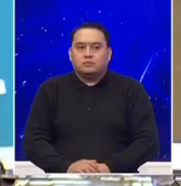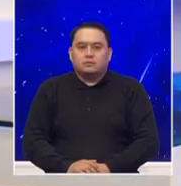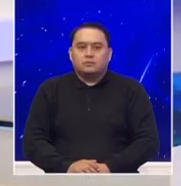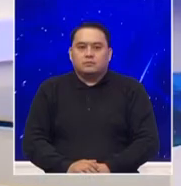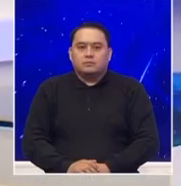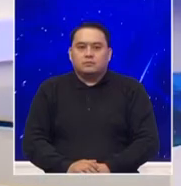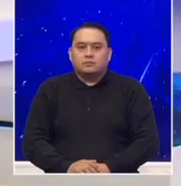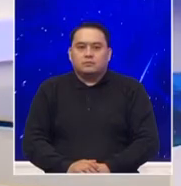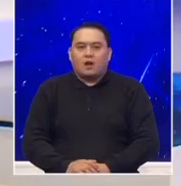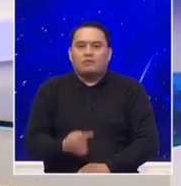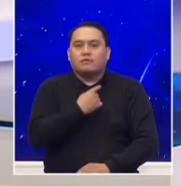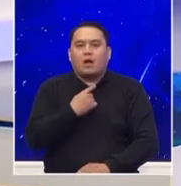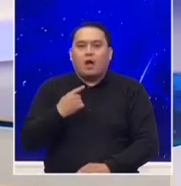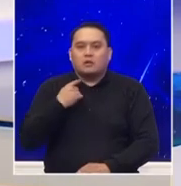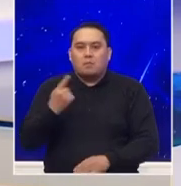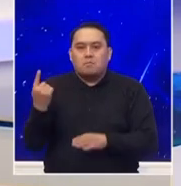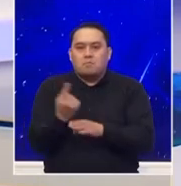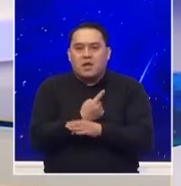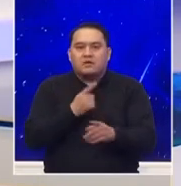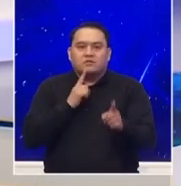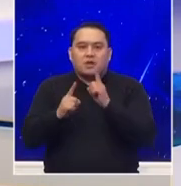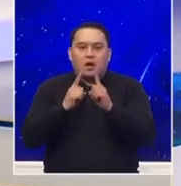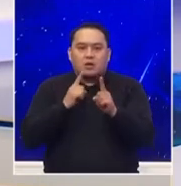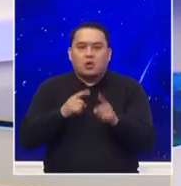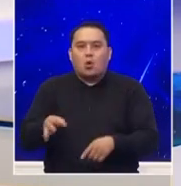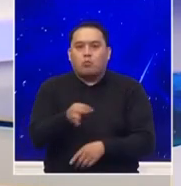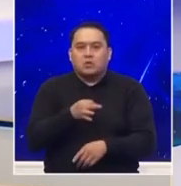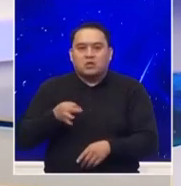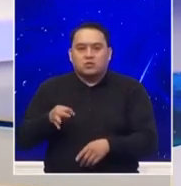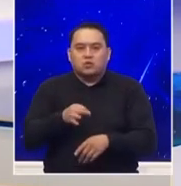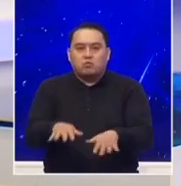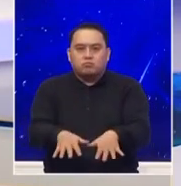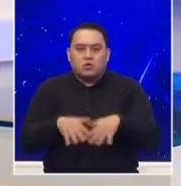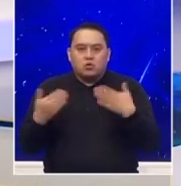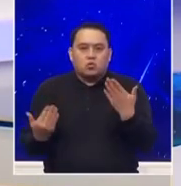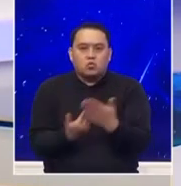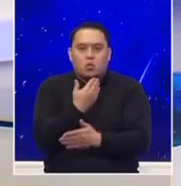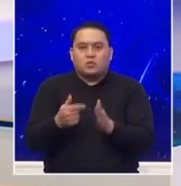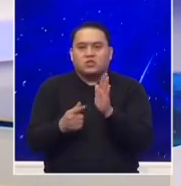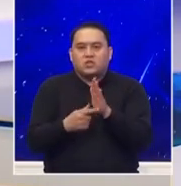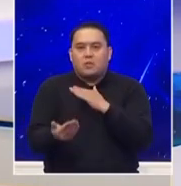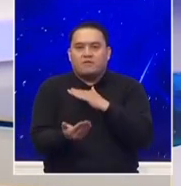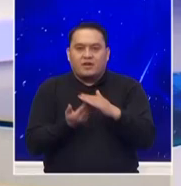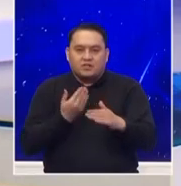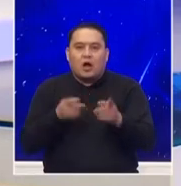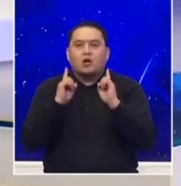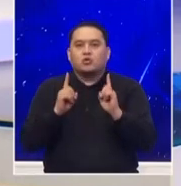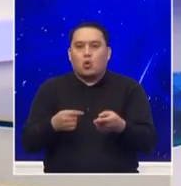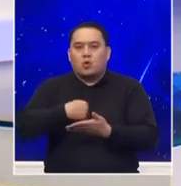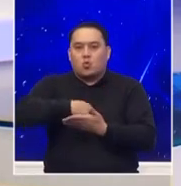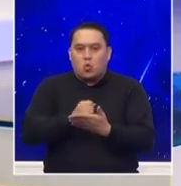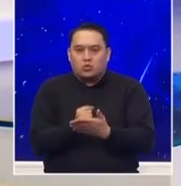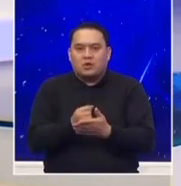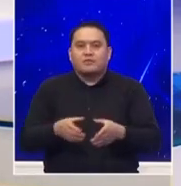2016 года. В Талдыкургане состоялась первая сессия областного маслихата, теперь уже нового, 7-го созыва. Одобрен и